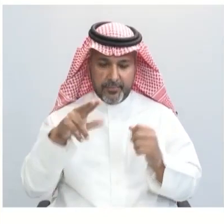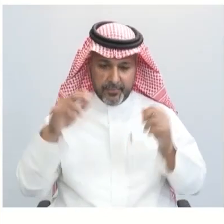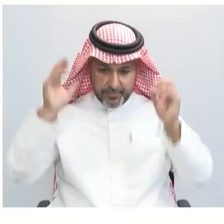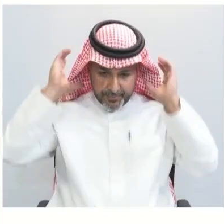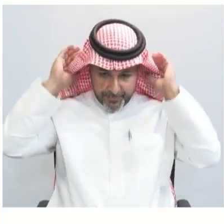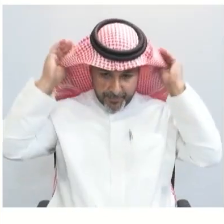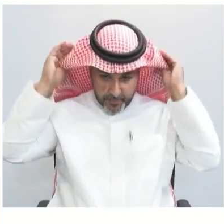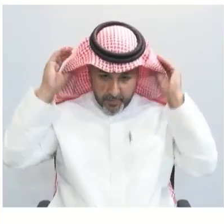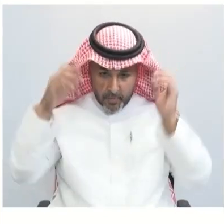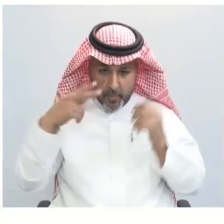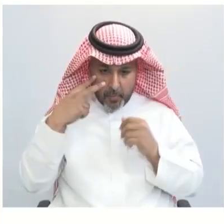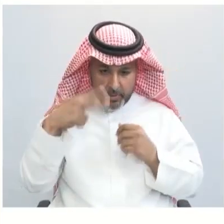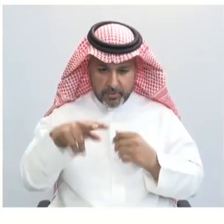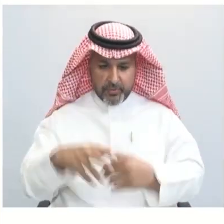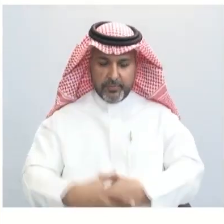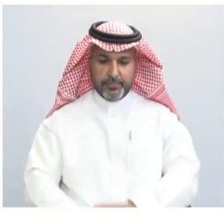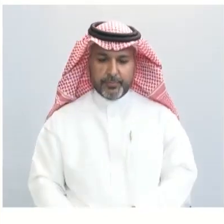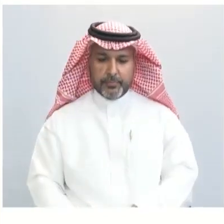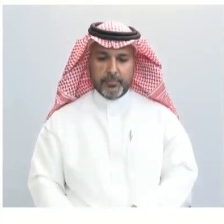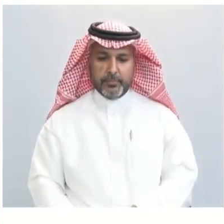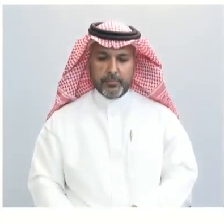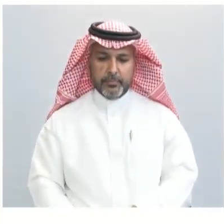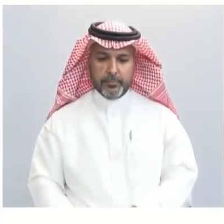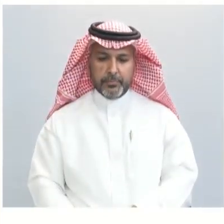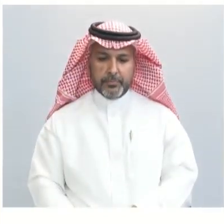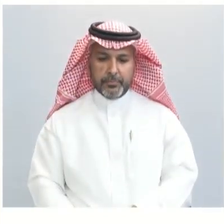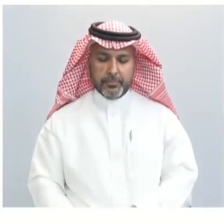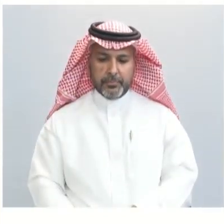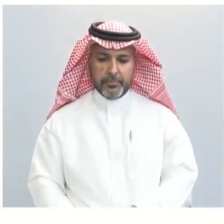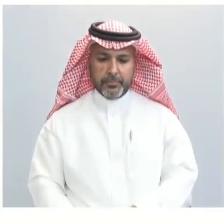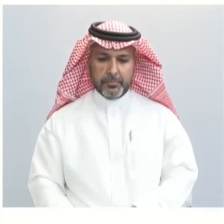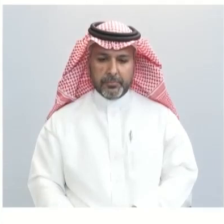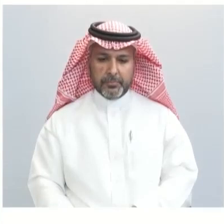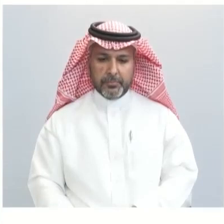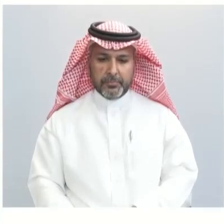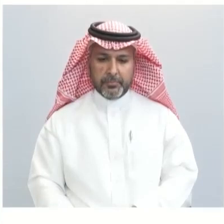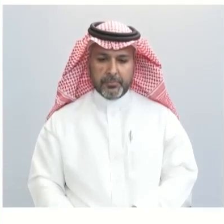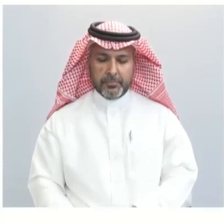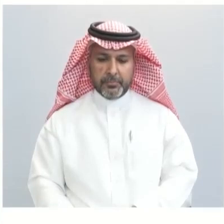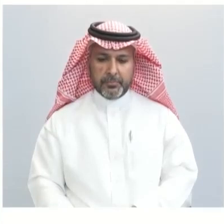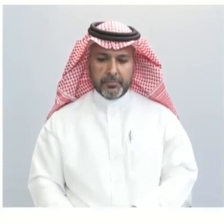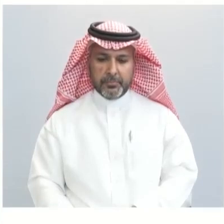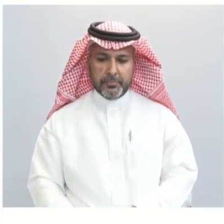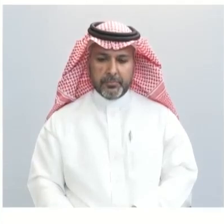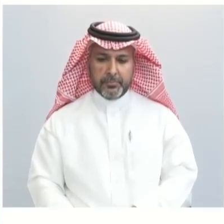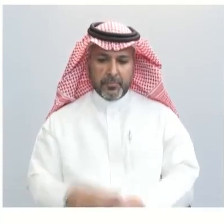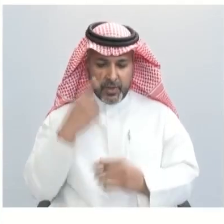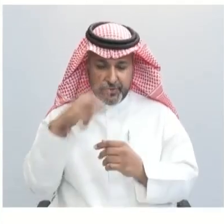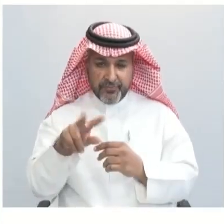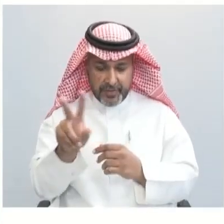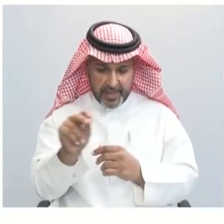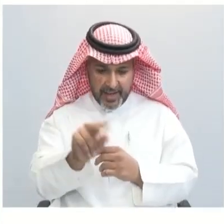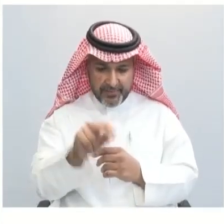إذن لإنشاء حساب على منصة الميل تشيم، في البداية من متصفح الإيدج